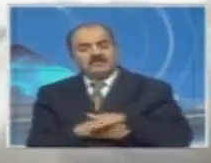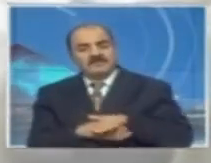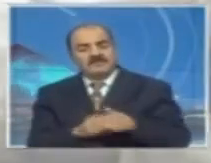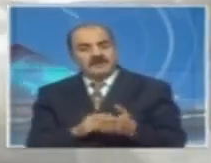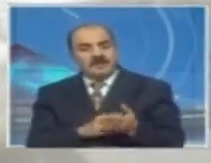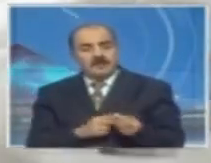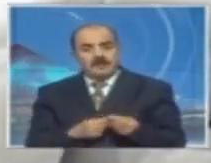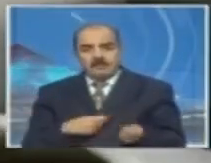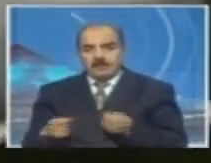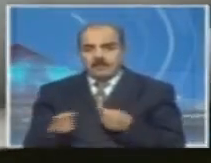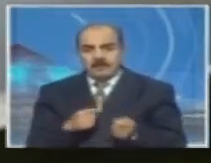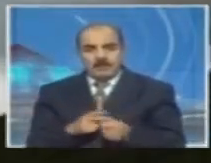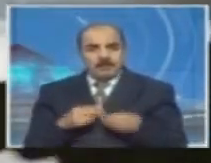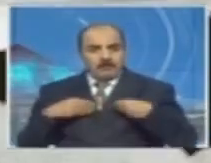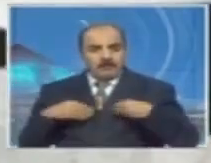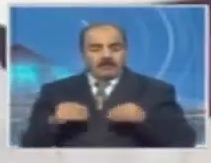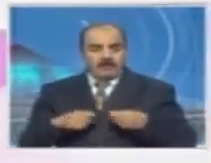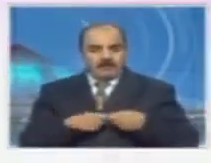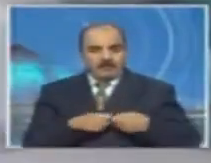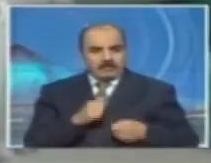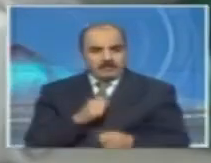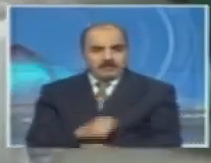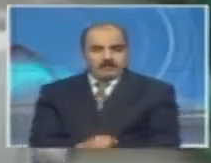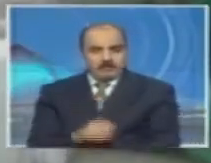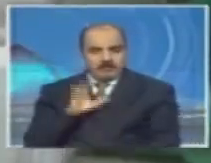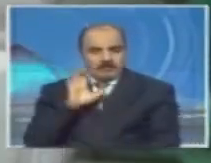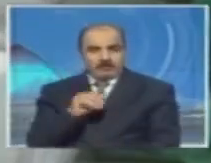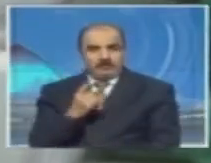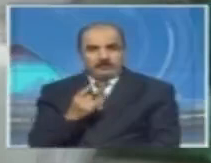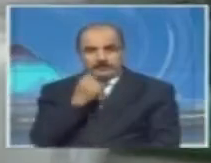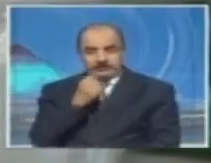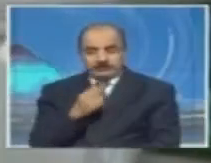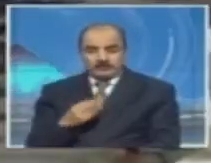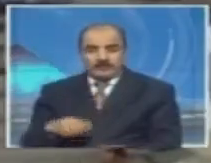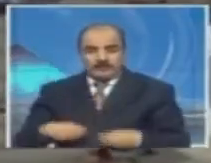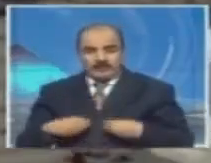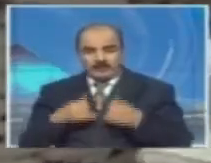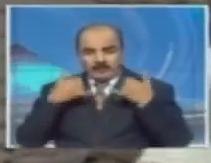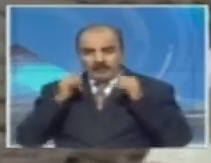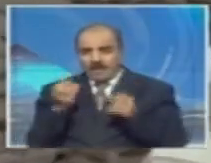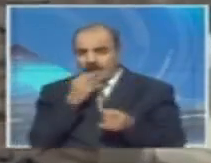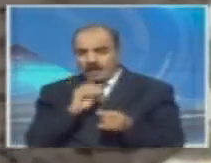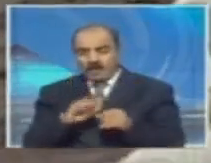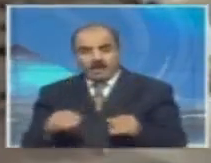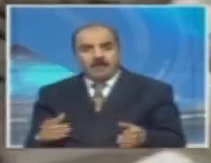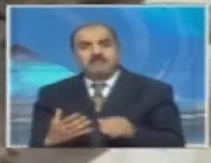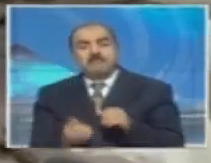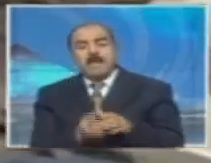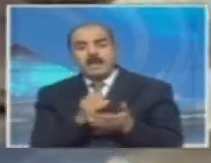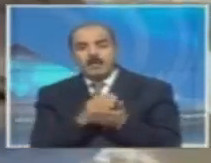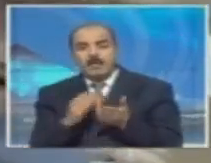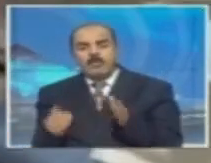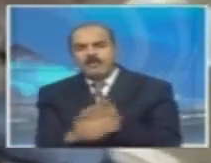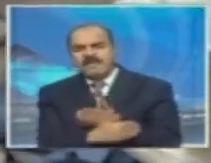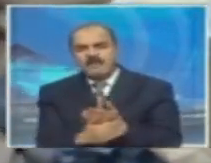التداول بالأسواق وبيعها بالسوق السوداء. وضبط 10 أطنان أعلاف حيوانية بحوزة مالك محل لتجارة الأعلاف